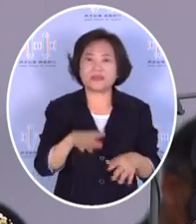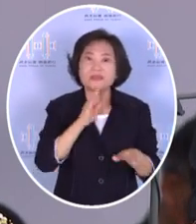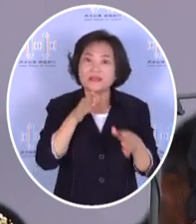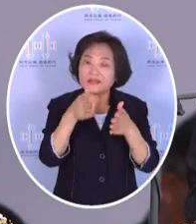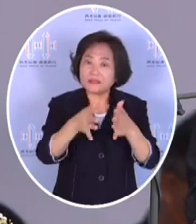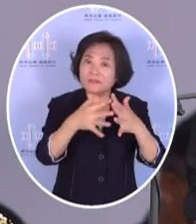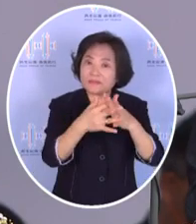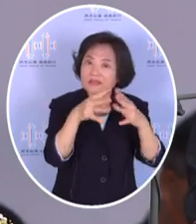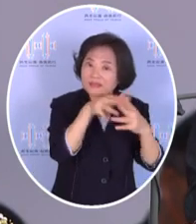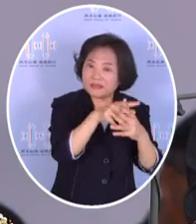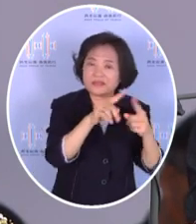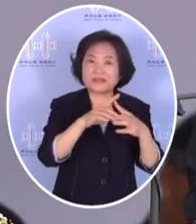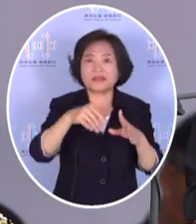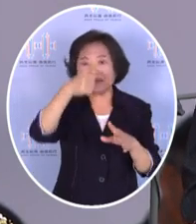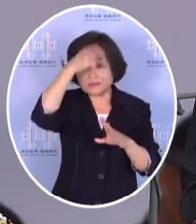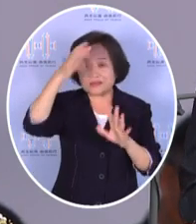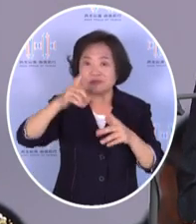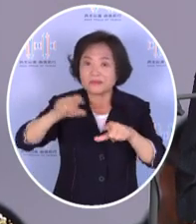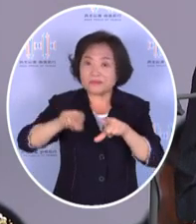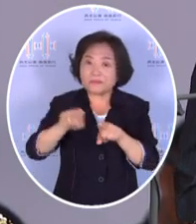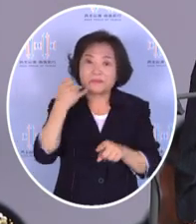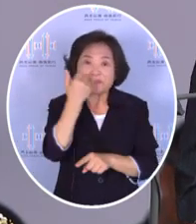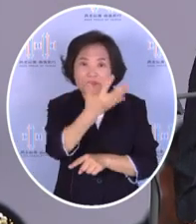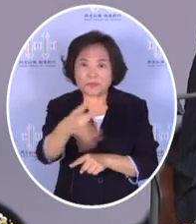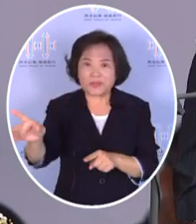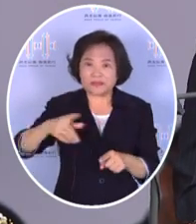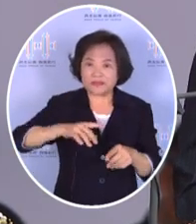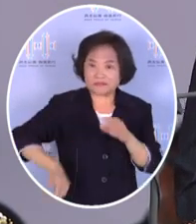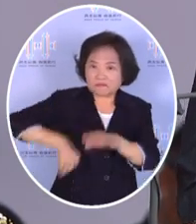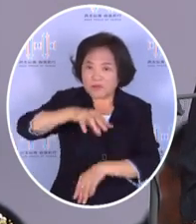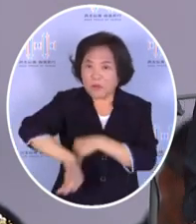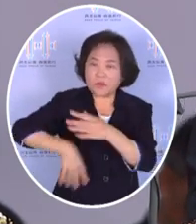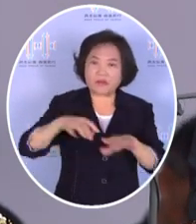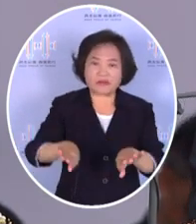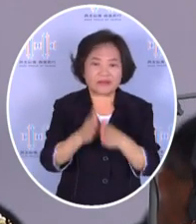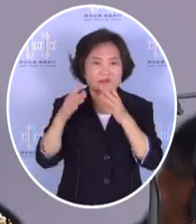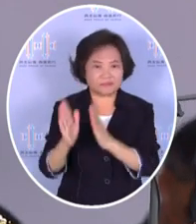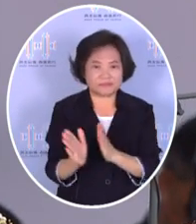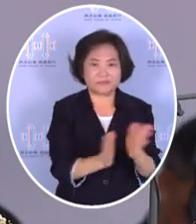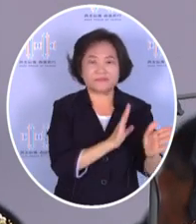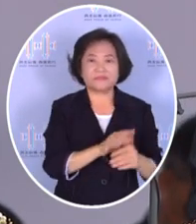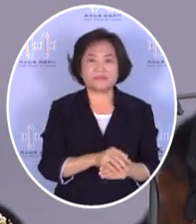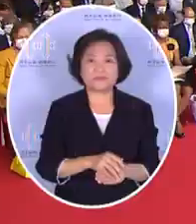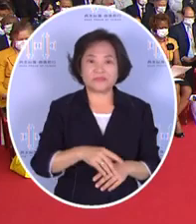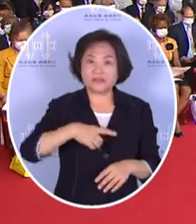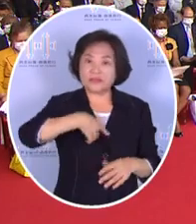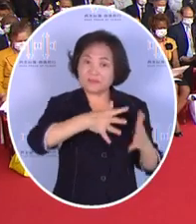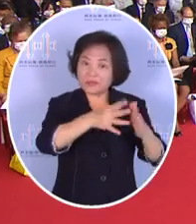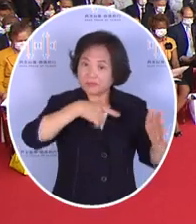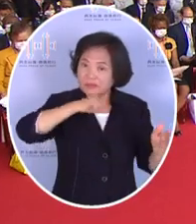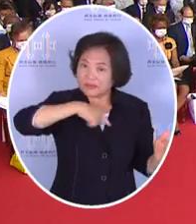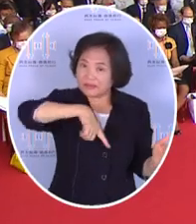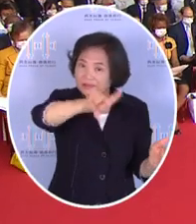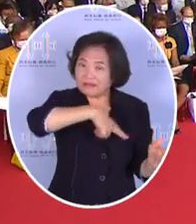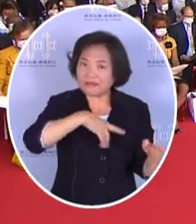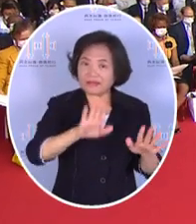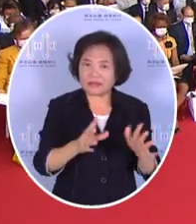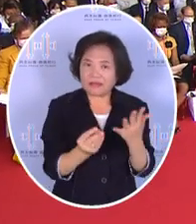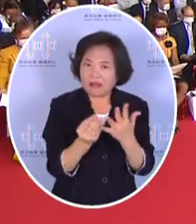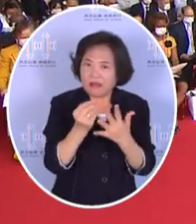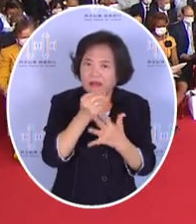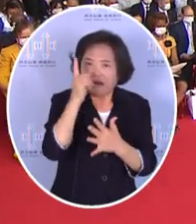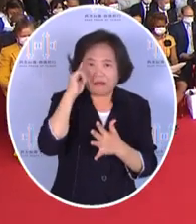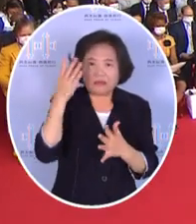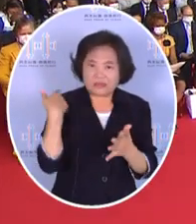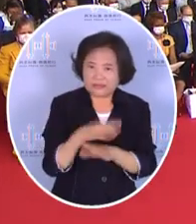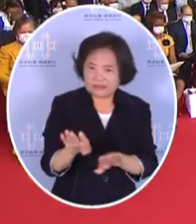洲以及印太地区的基础建设计划。台美经济合作的深化已经进到行